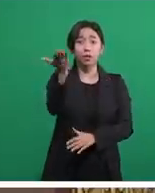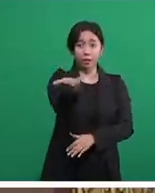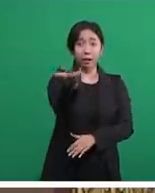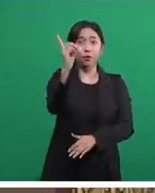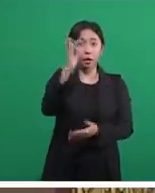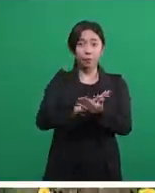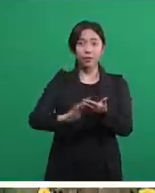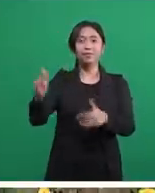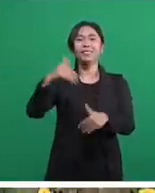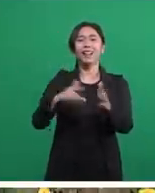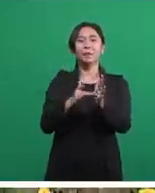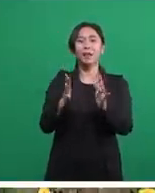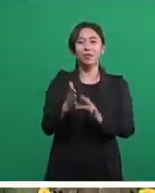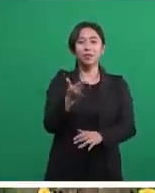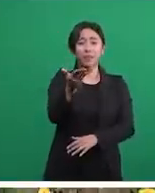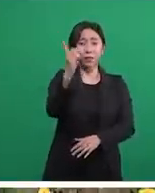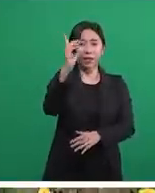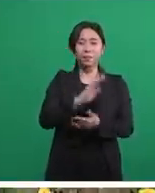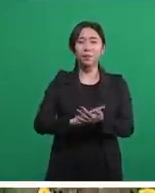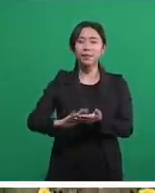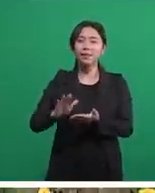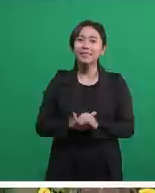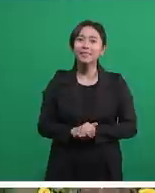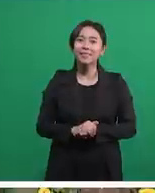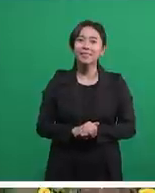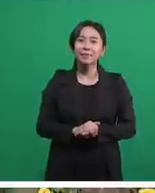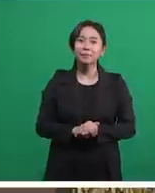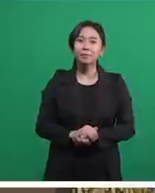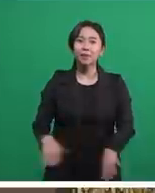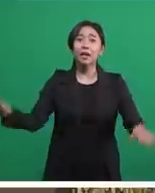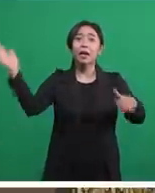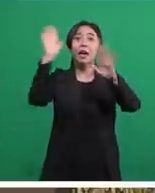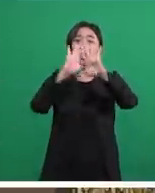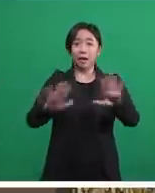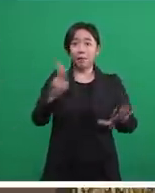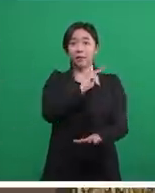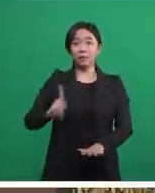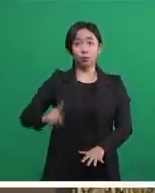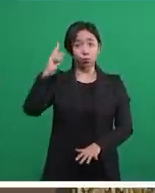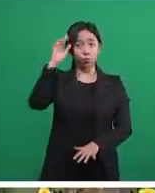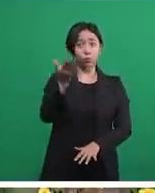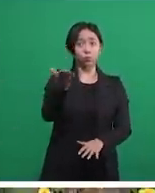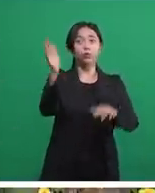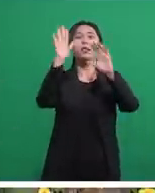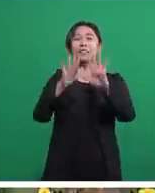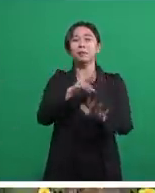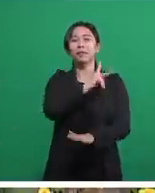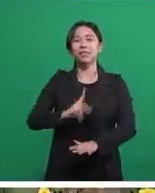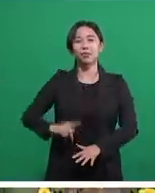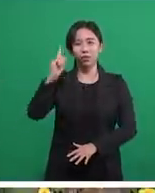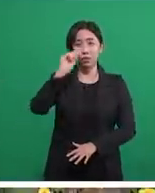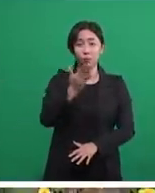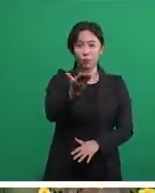telah diampuni. Di dalam Kristus engkau pun telah diampuni. Damai Kristus bagimu. Damai